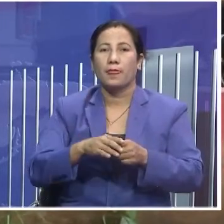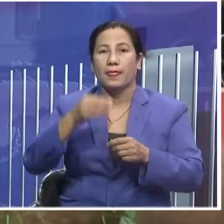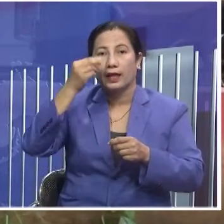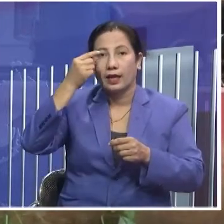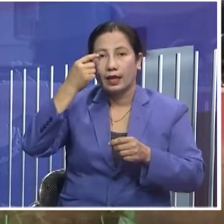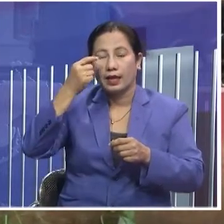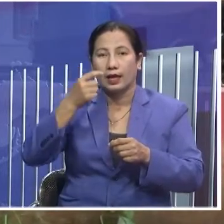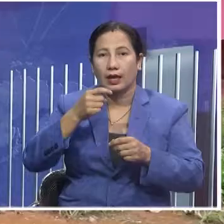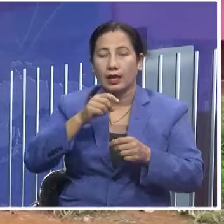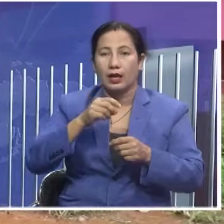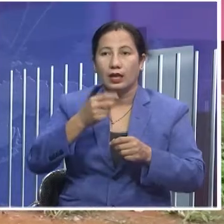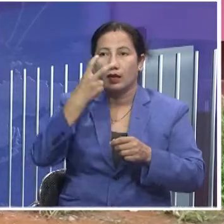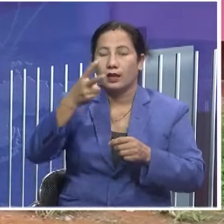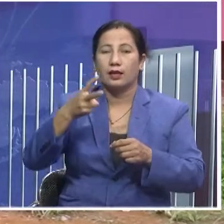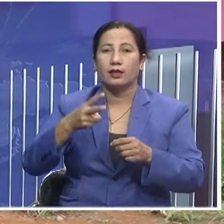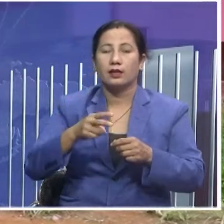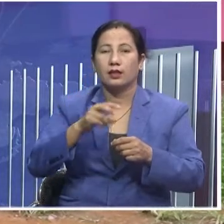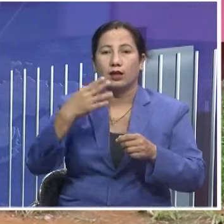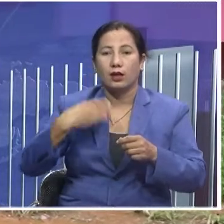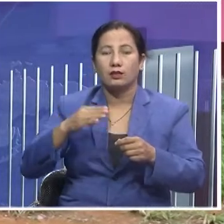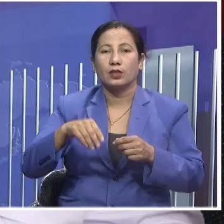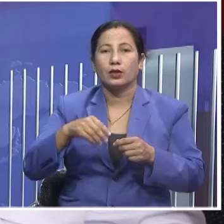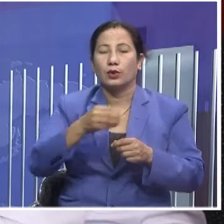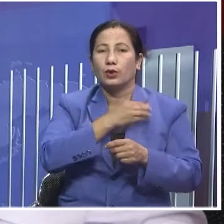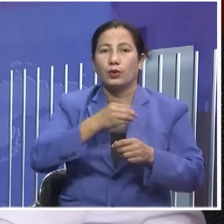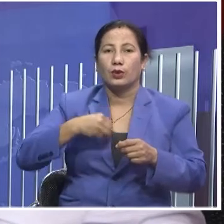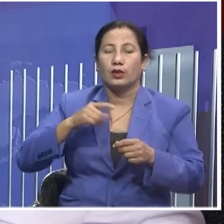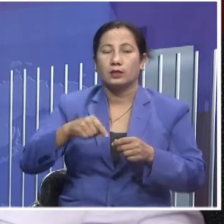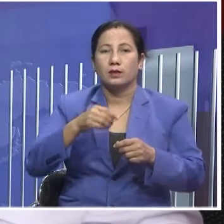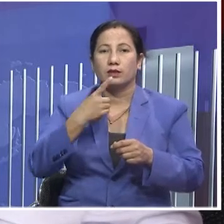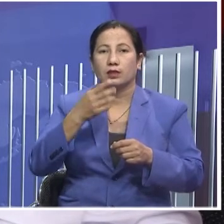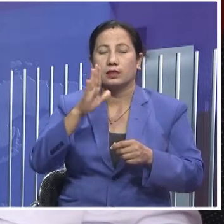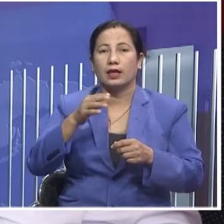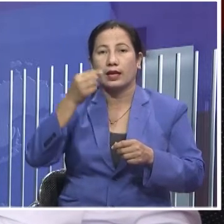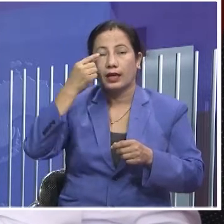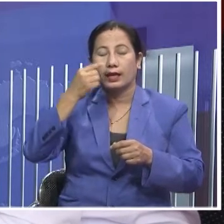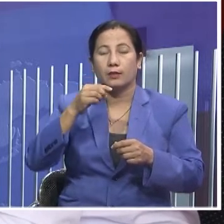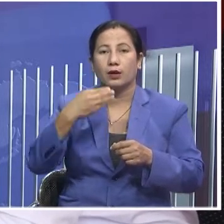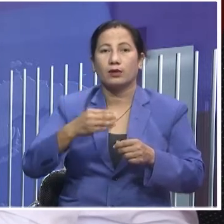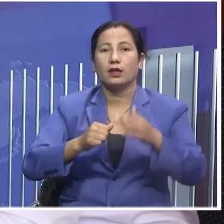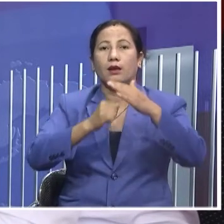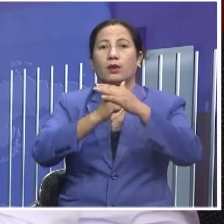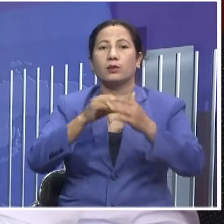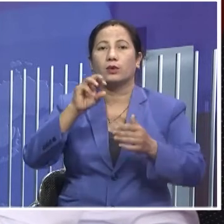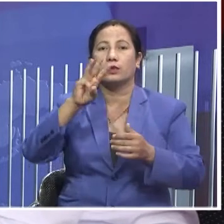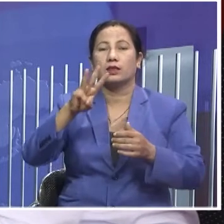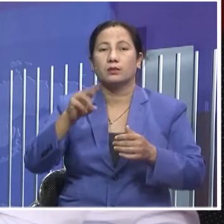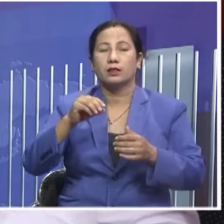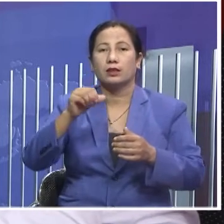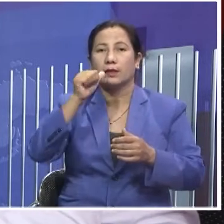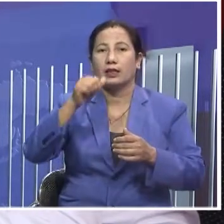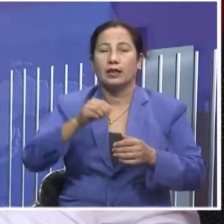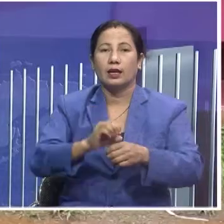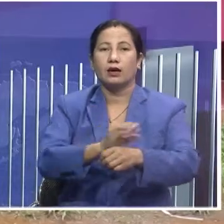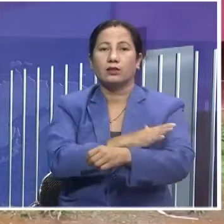आँखाको दृष्टि नै गुम्न सक्ने यो रोग यस वर्ष पनि देखिन थालिसकेको छ। आँखामा हुने प्रमुख 3 पत्र र पानीलाई समेत